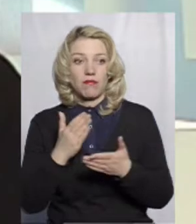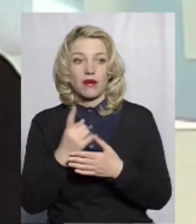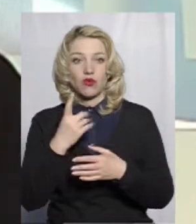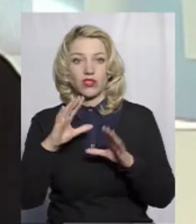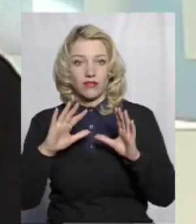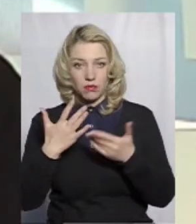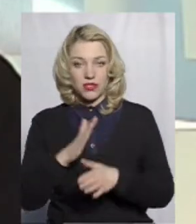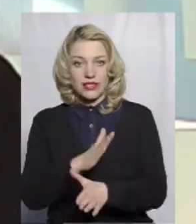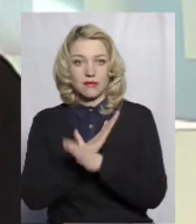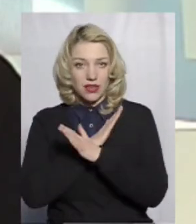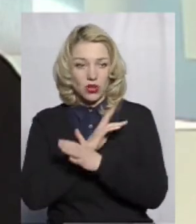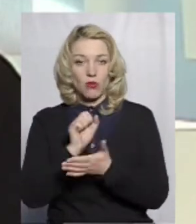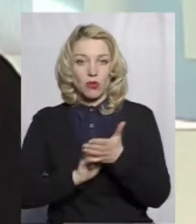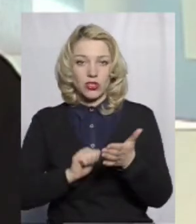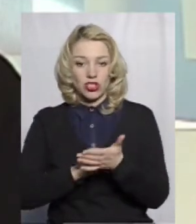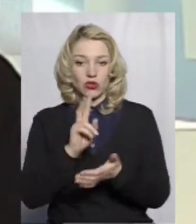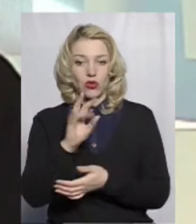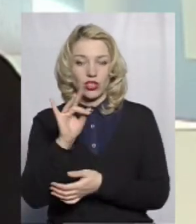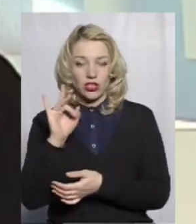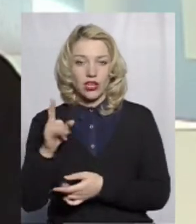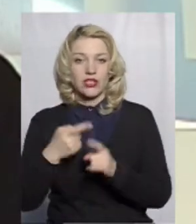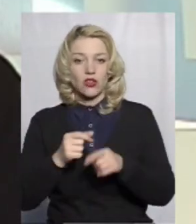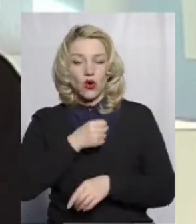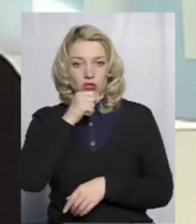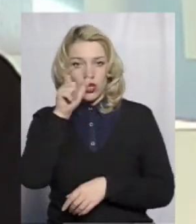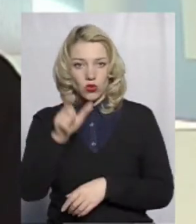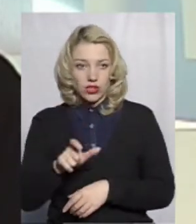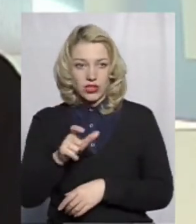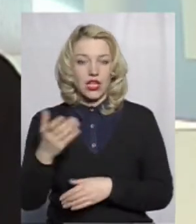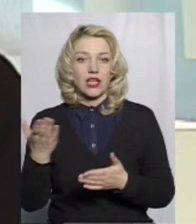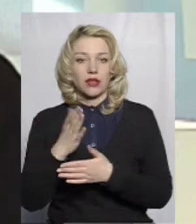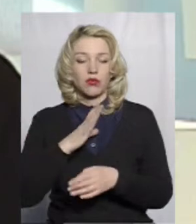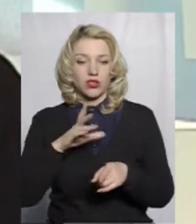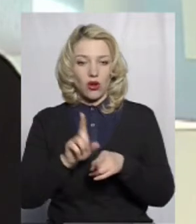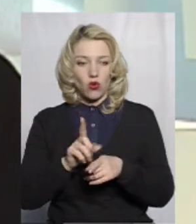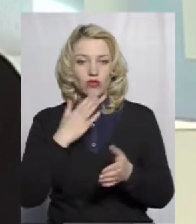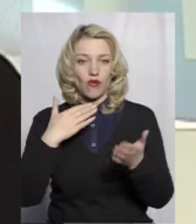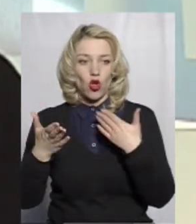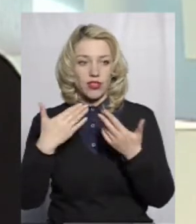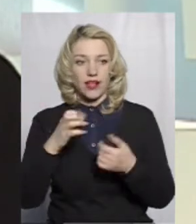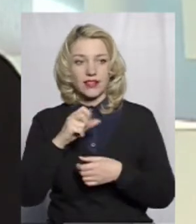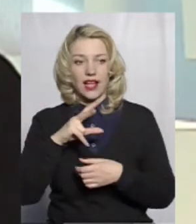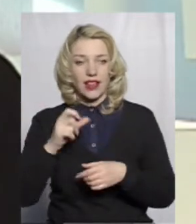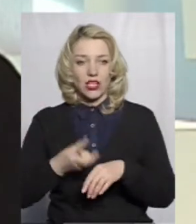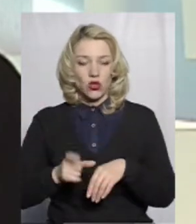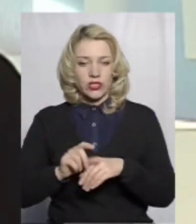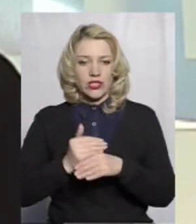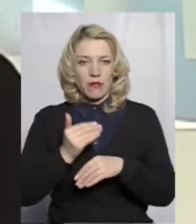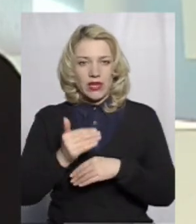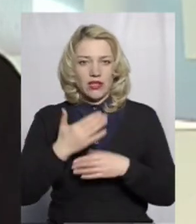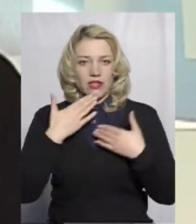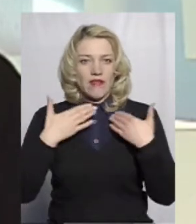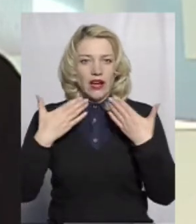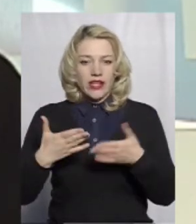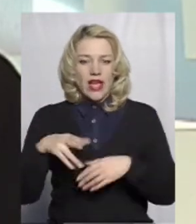випадок смертності по причині кору. Це доросла людина, доросла особа, яка була також в контакті, але дуже запізне звернення